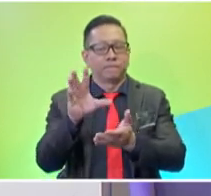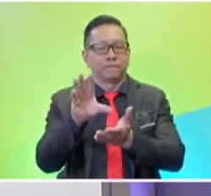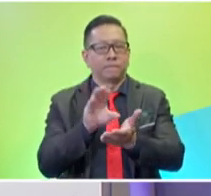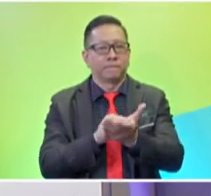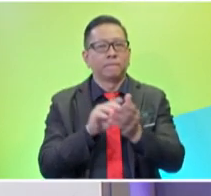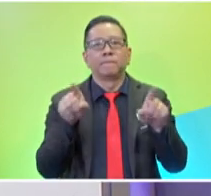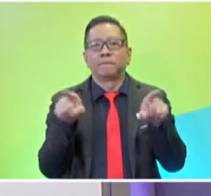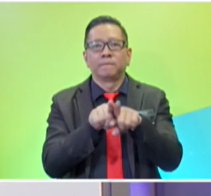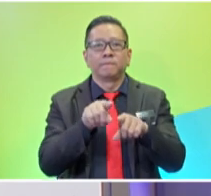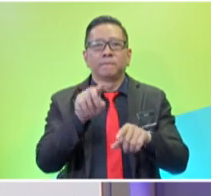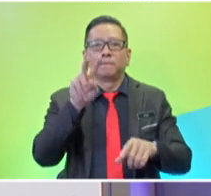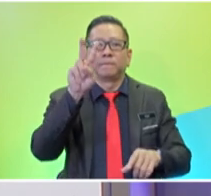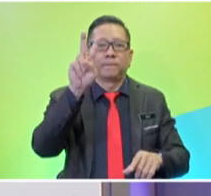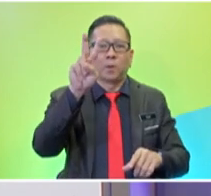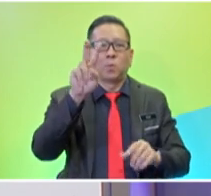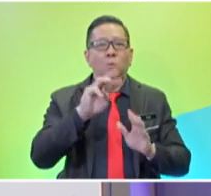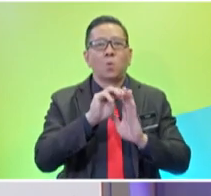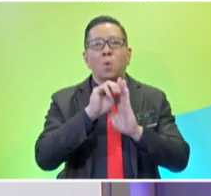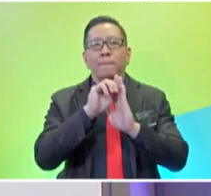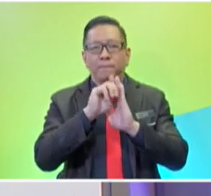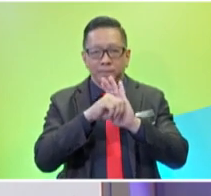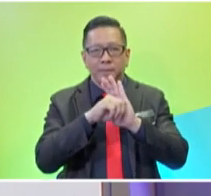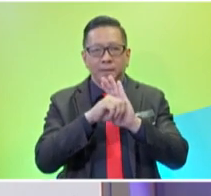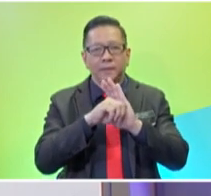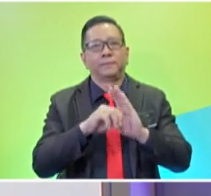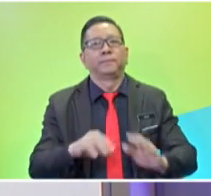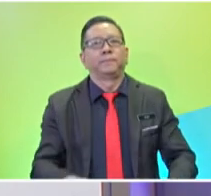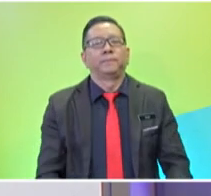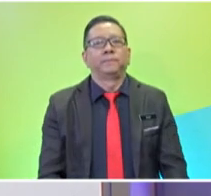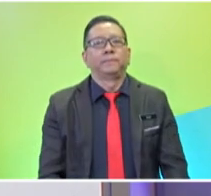yaitu selama dalam masa dua